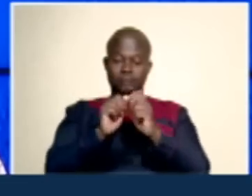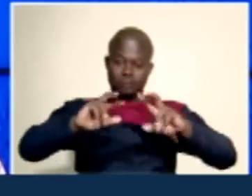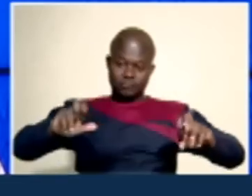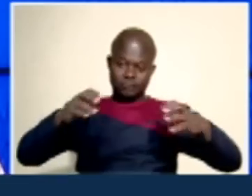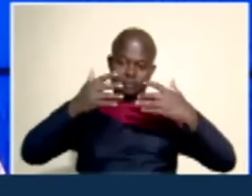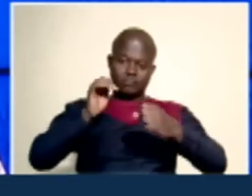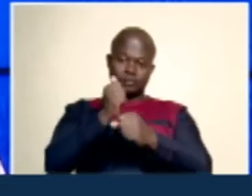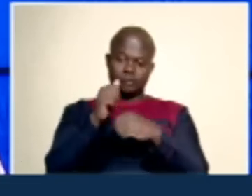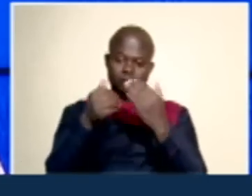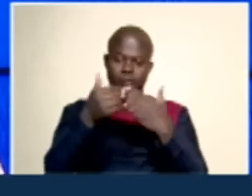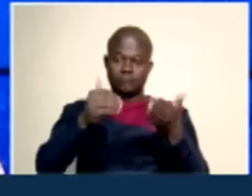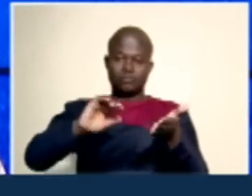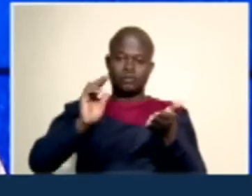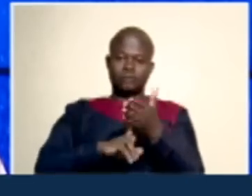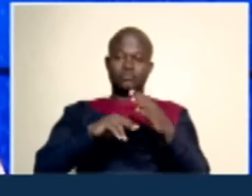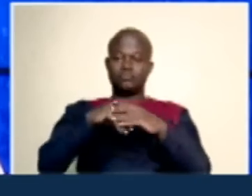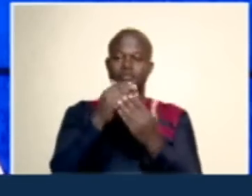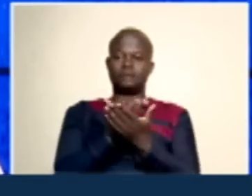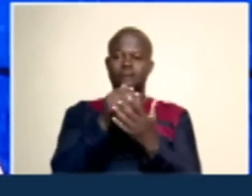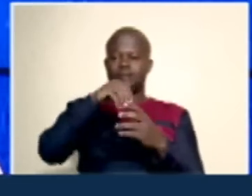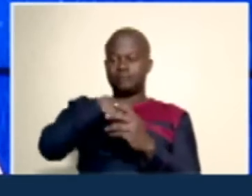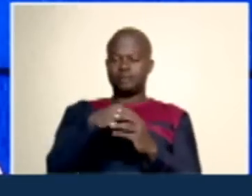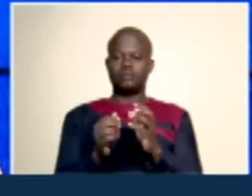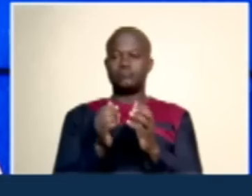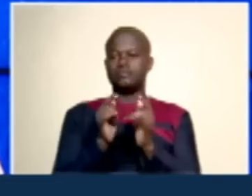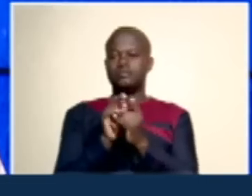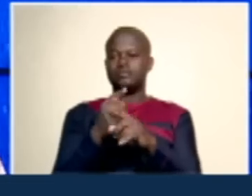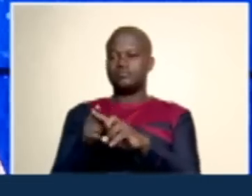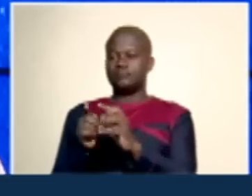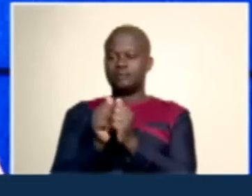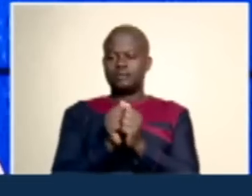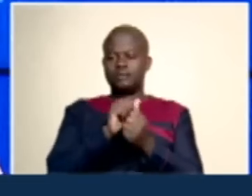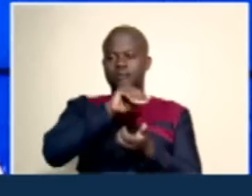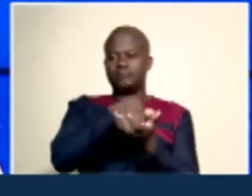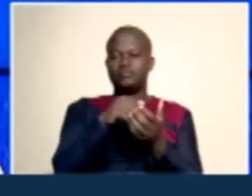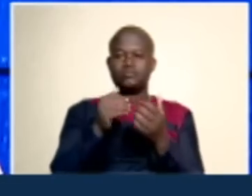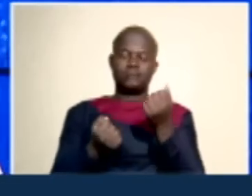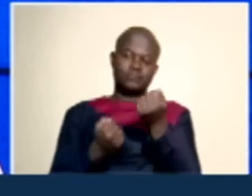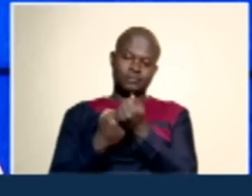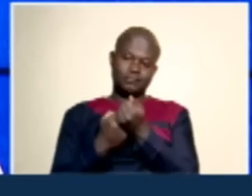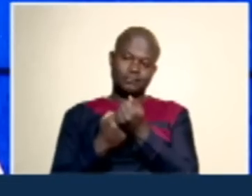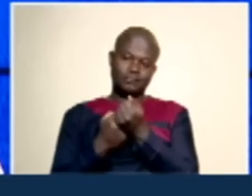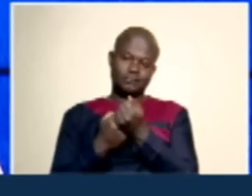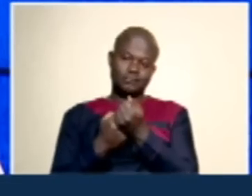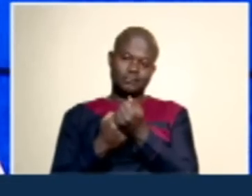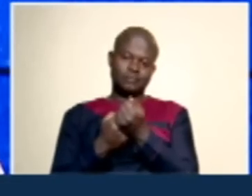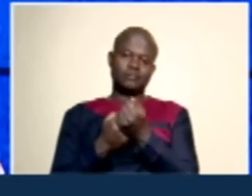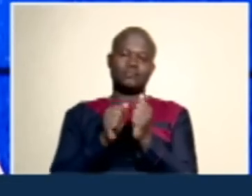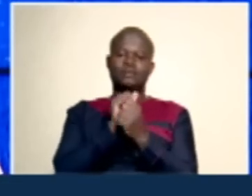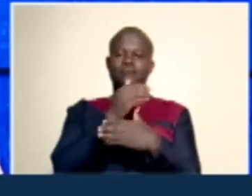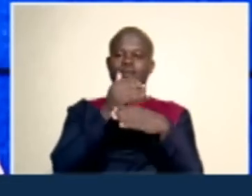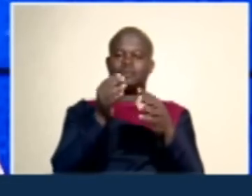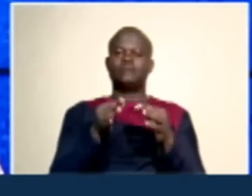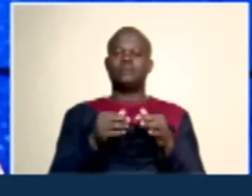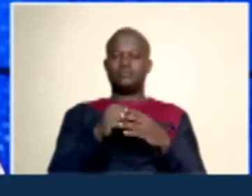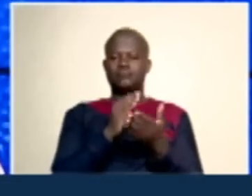imaze gukorwa, imaze kwemezwa, twayisabyemo n'inama zitandukanye mu bigo bijya bitwunganira na Minisiteri